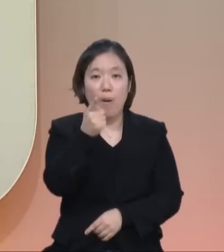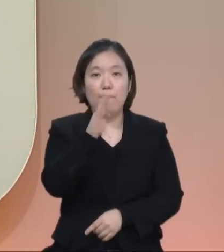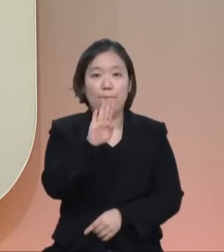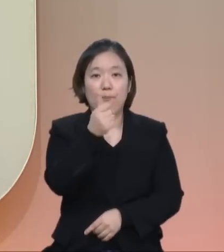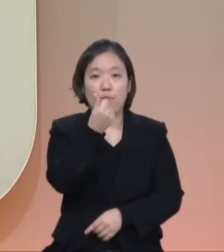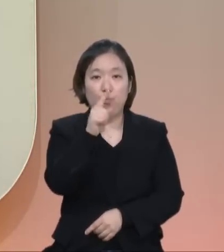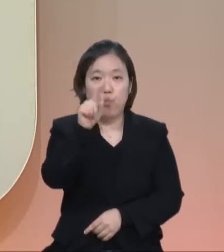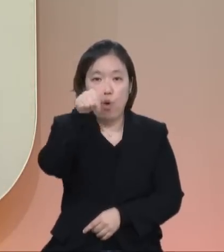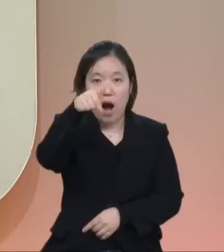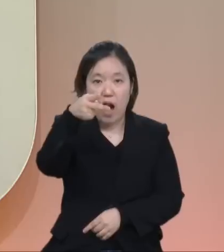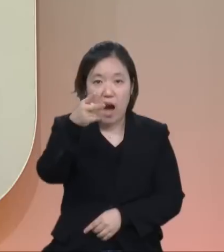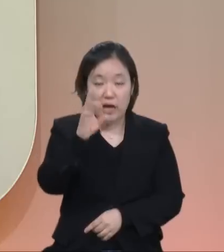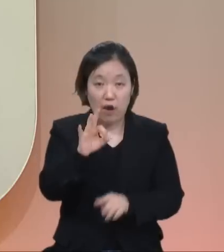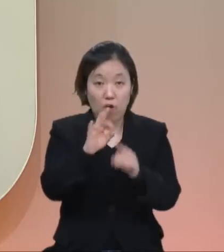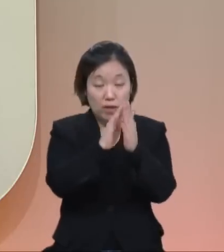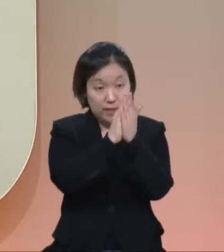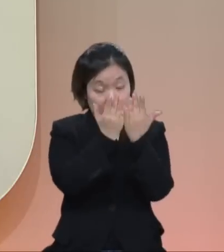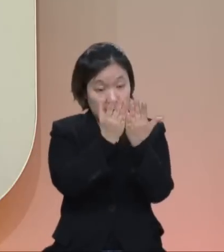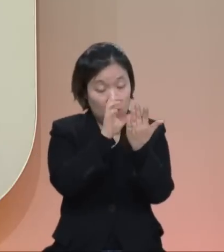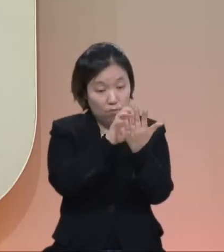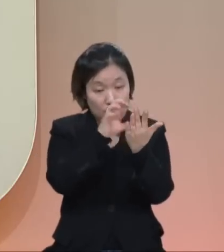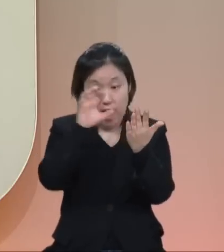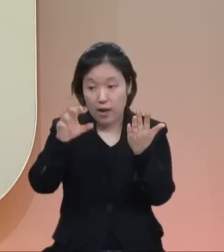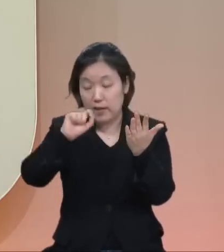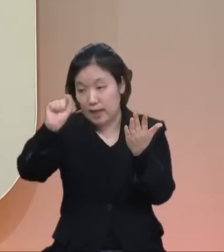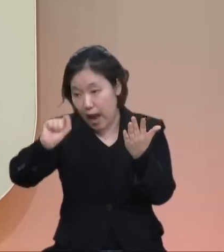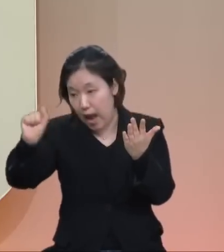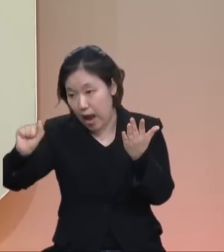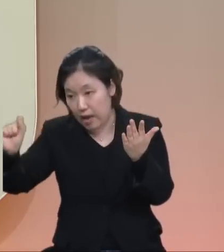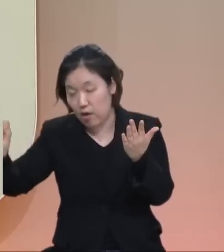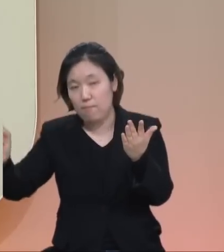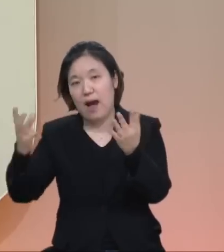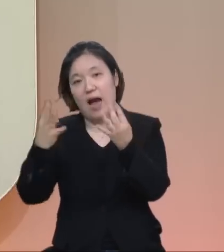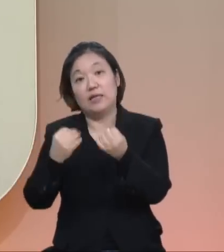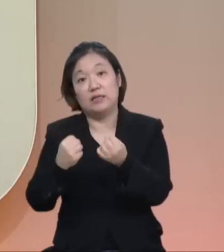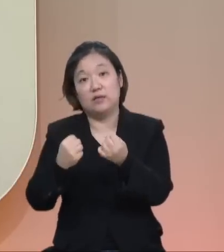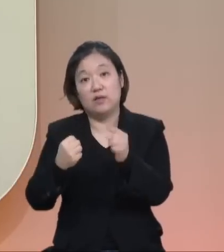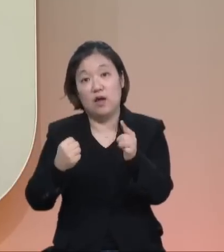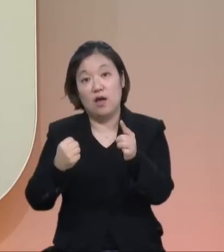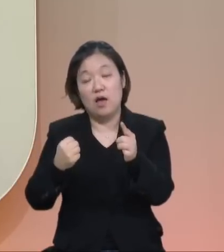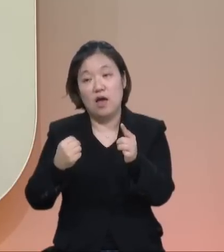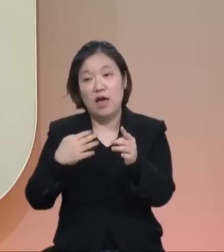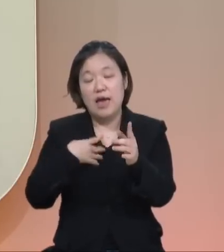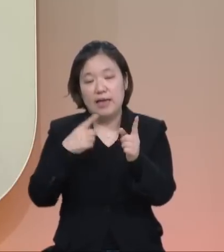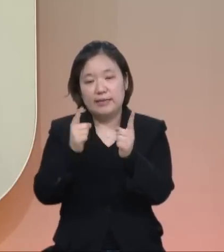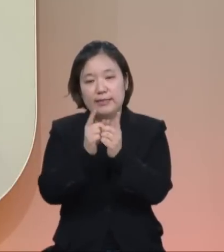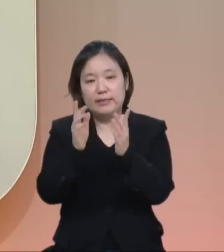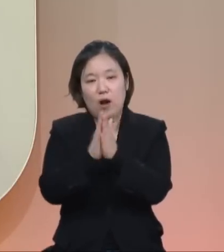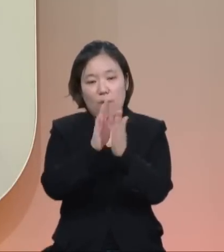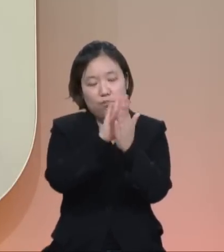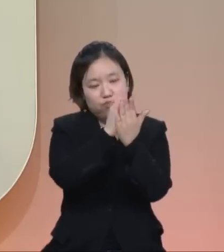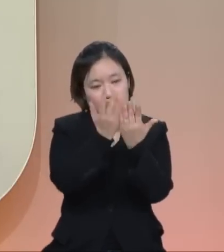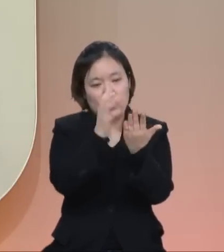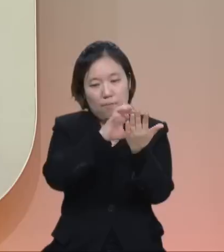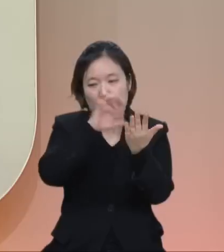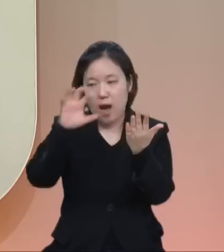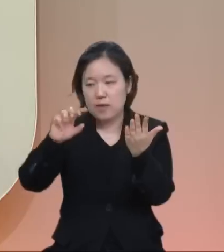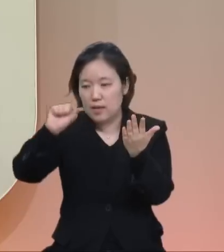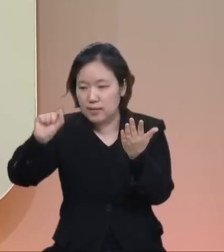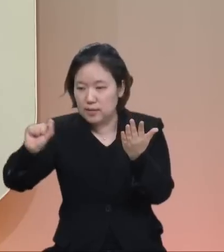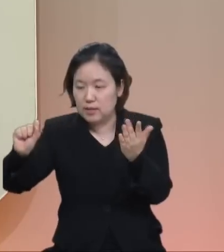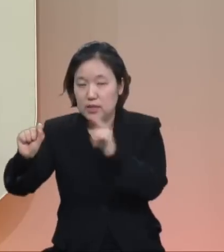한지에다가 한지 한지에다가 당신이 직접 법화경 사경을 한 그